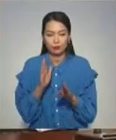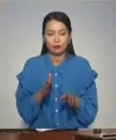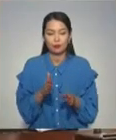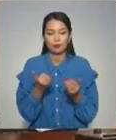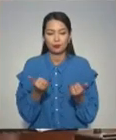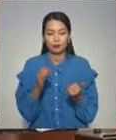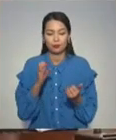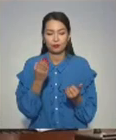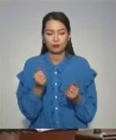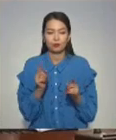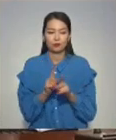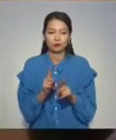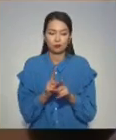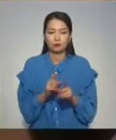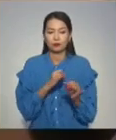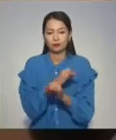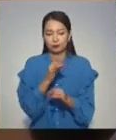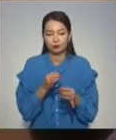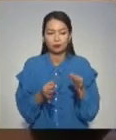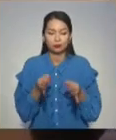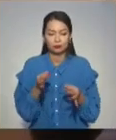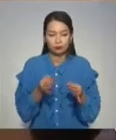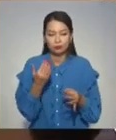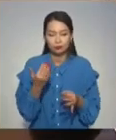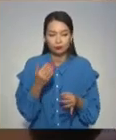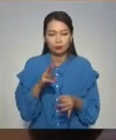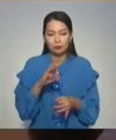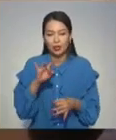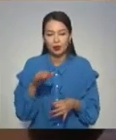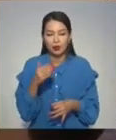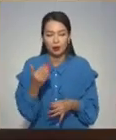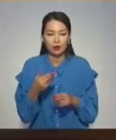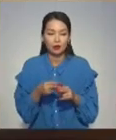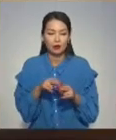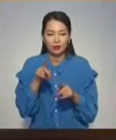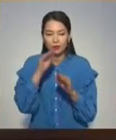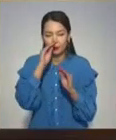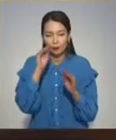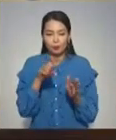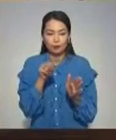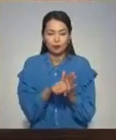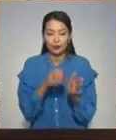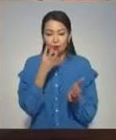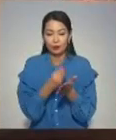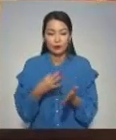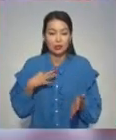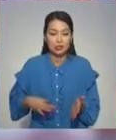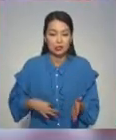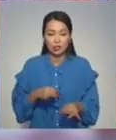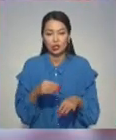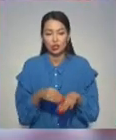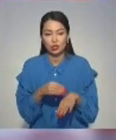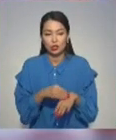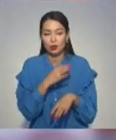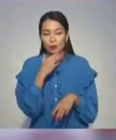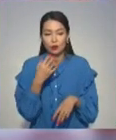США после 3 часов обсуждений присяжные признали миллиардера Алекса Мердо виновным в убийстве собственного сына и жены. Мэгги